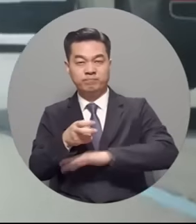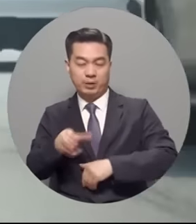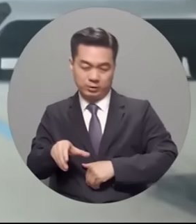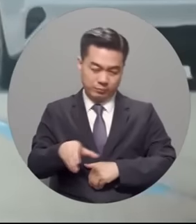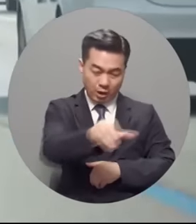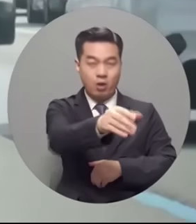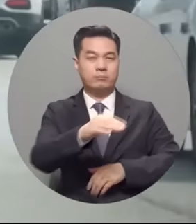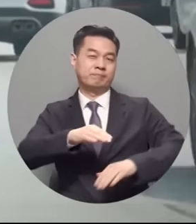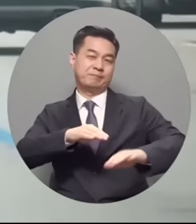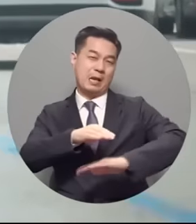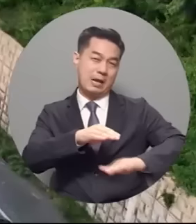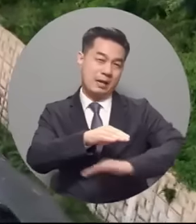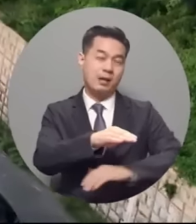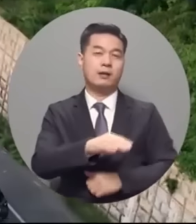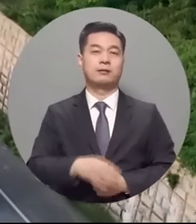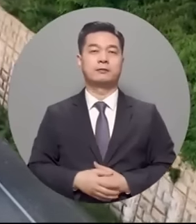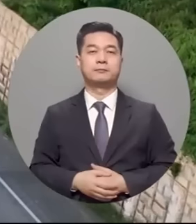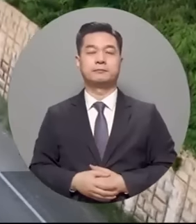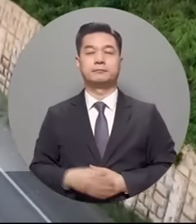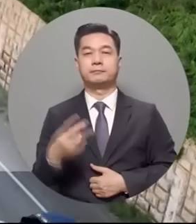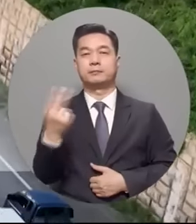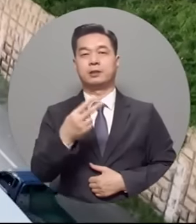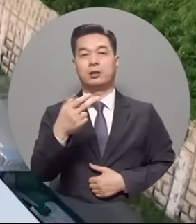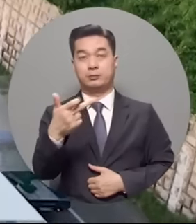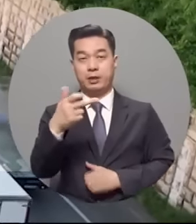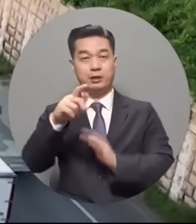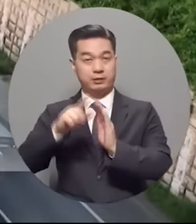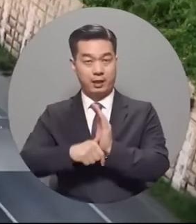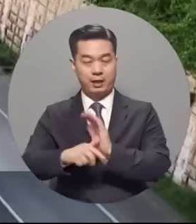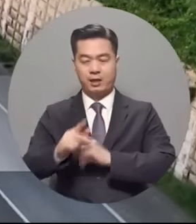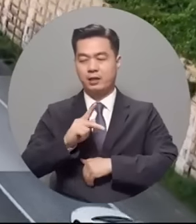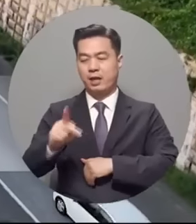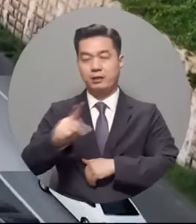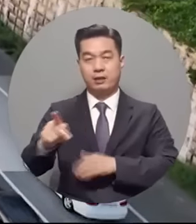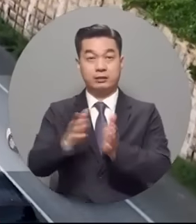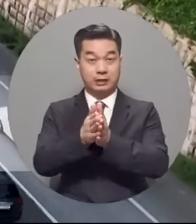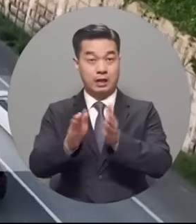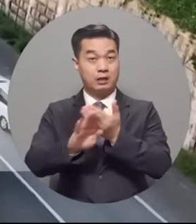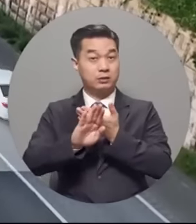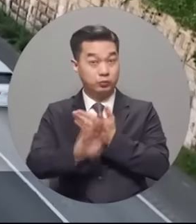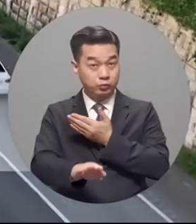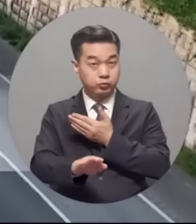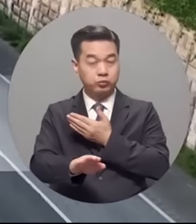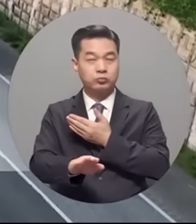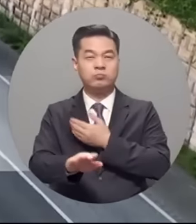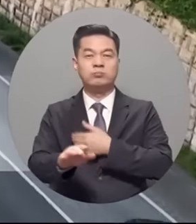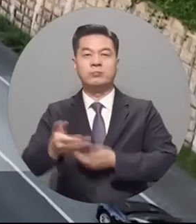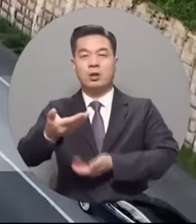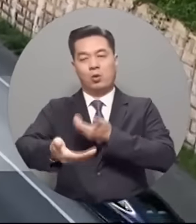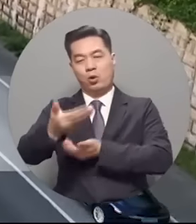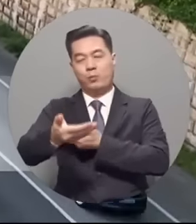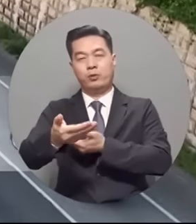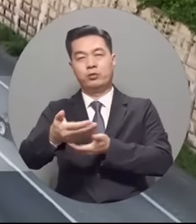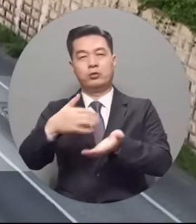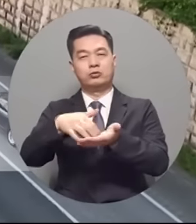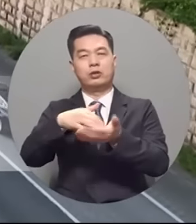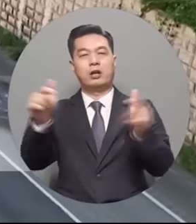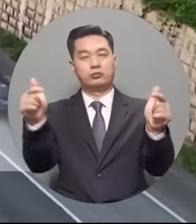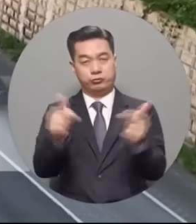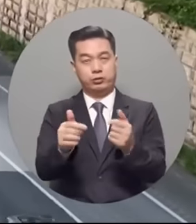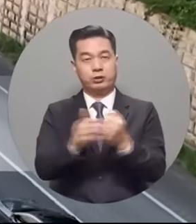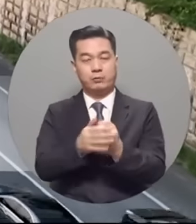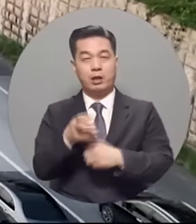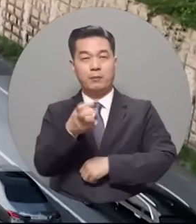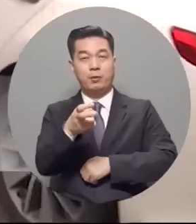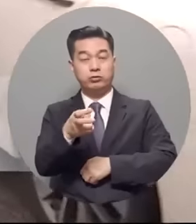침범해 질주합니다. 지난 2017년 KTX 운행이 시작된 뒤 고속버스 노선이 줄면서 버스 전용차로는